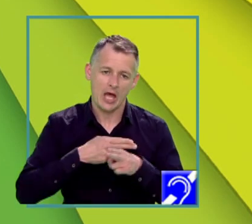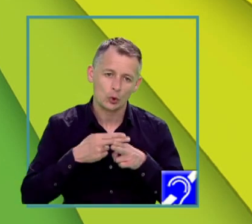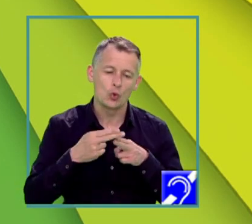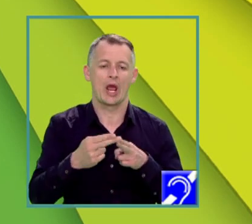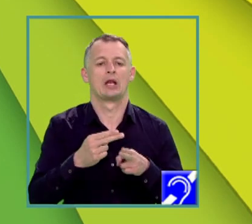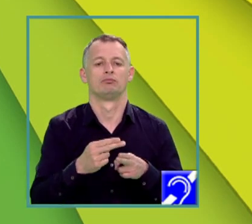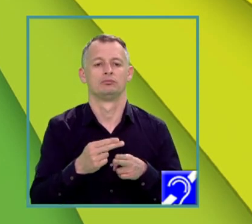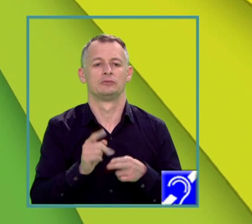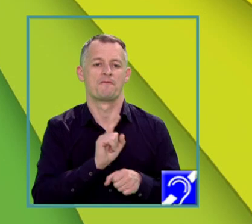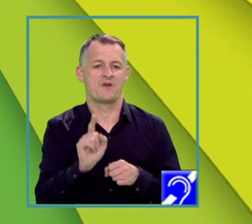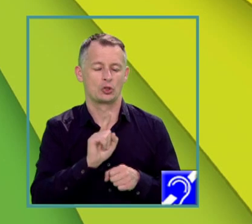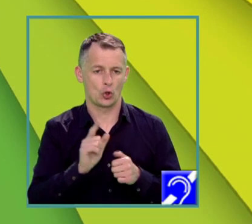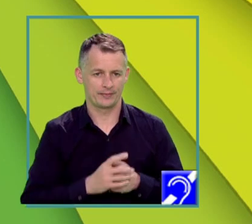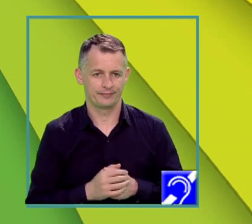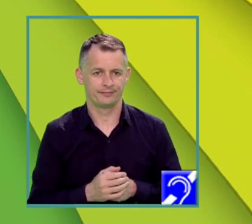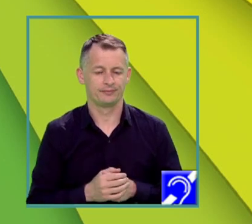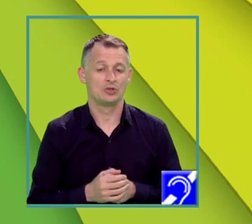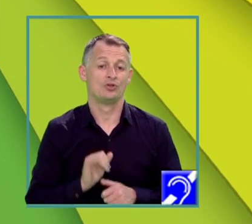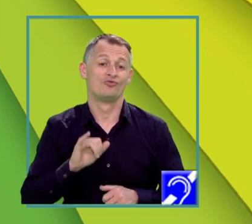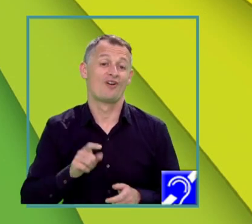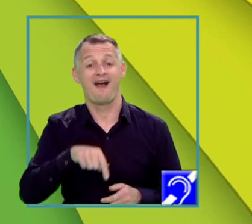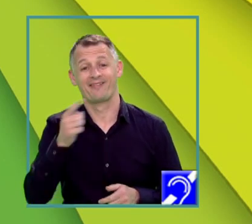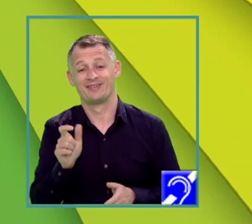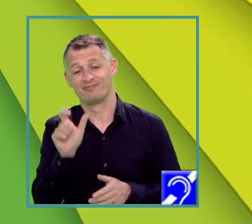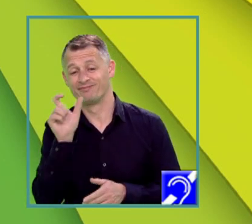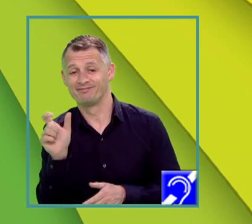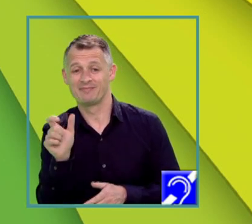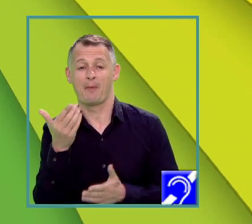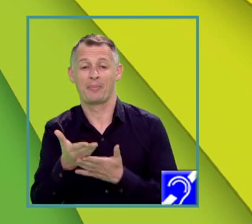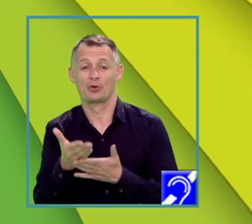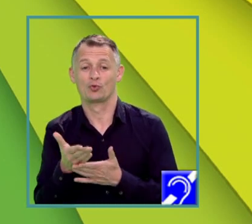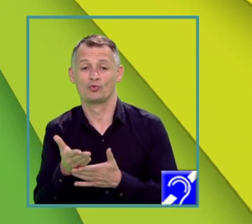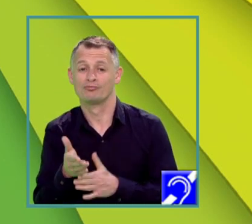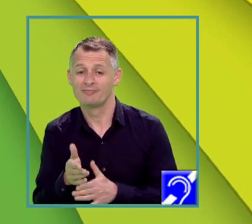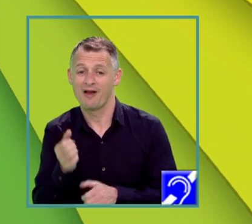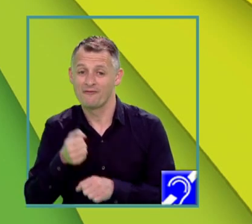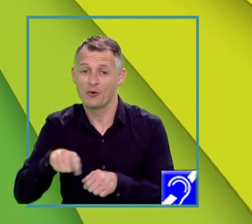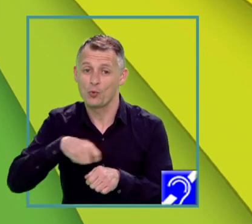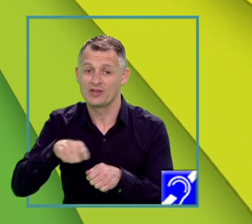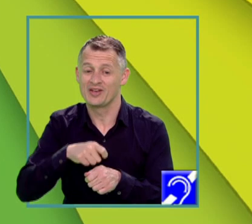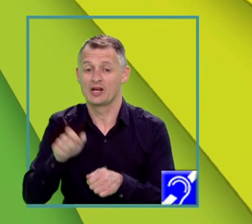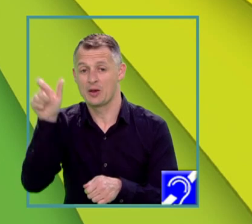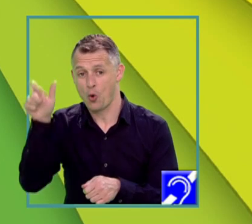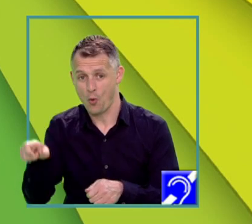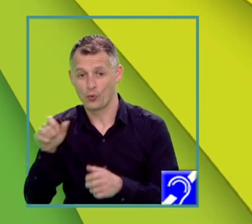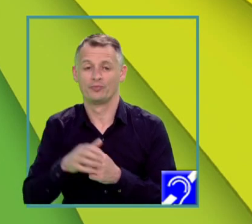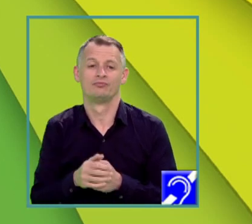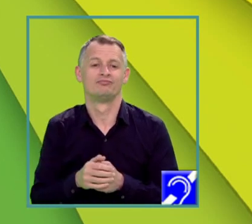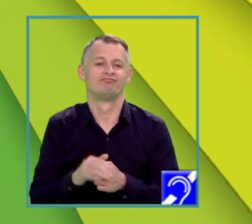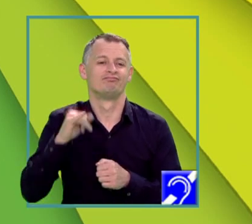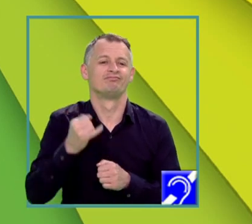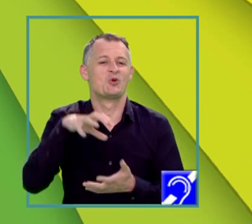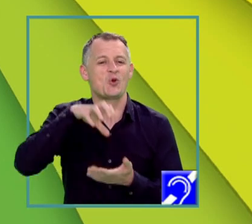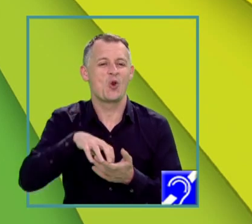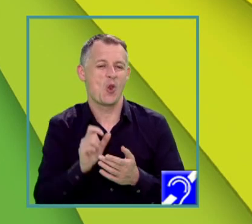sunt urmare a intervenției omului desigur dacă ne referim la cei natural peisajul montan cu lacuri